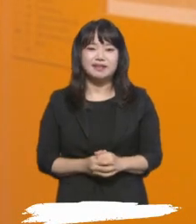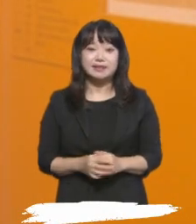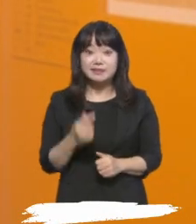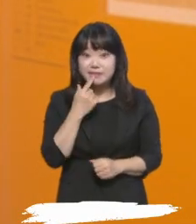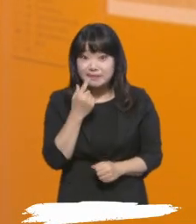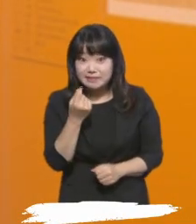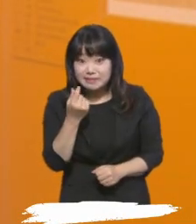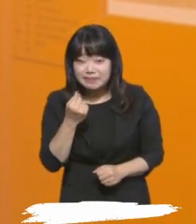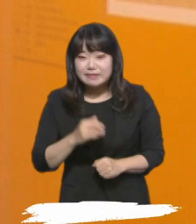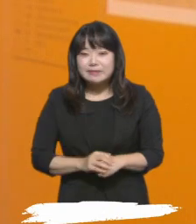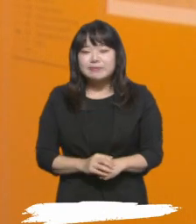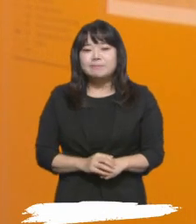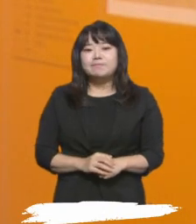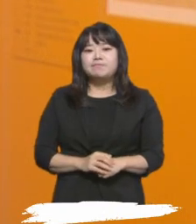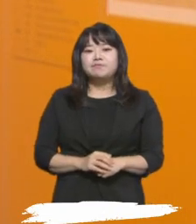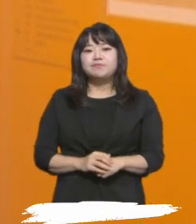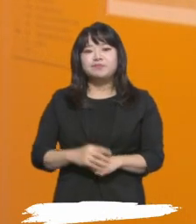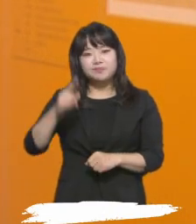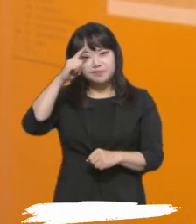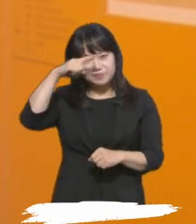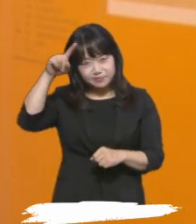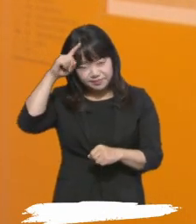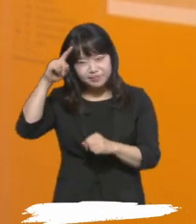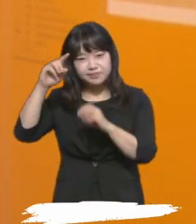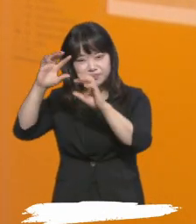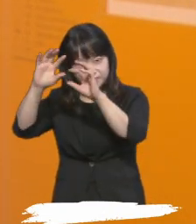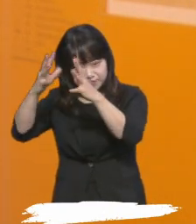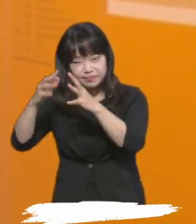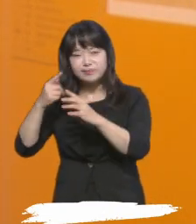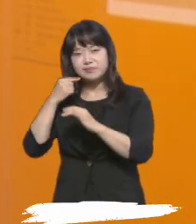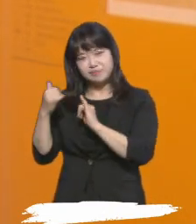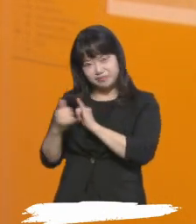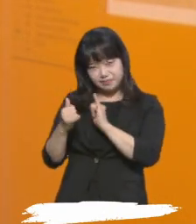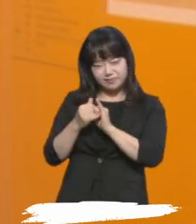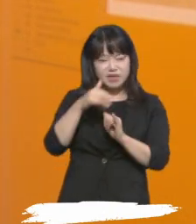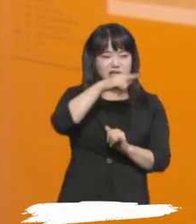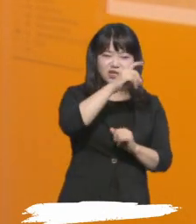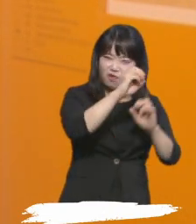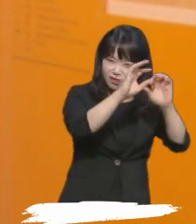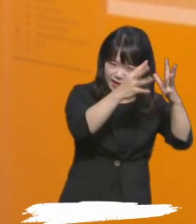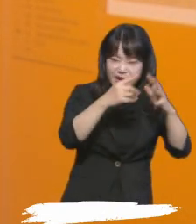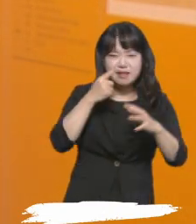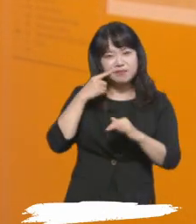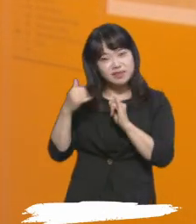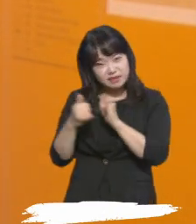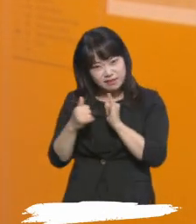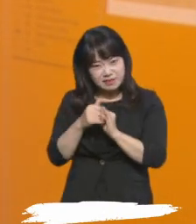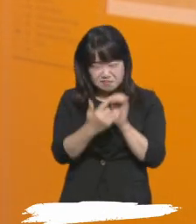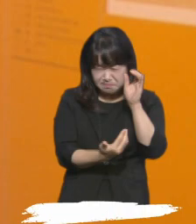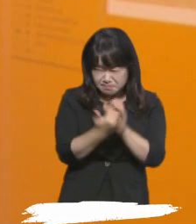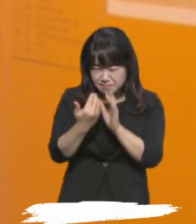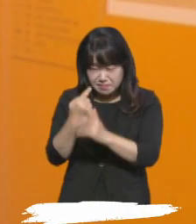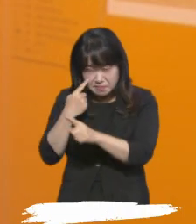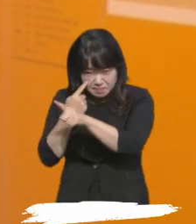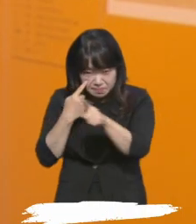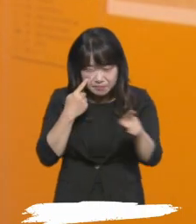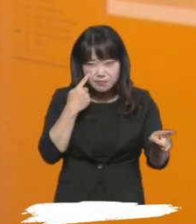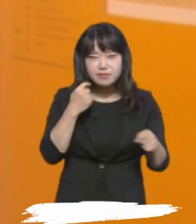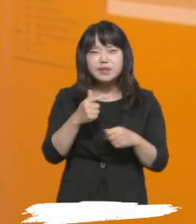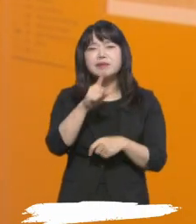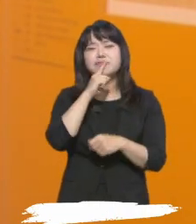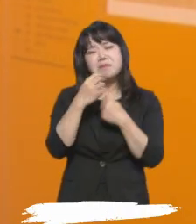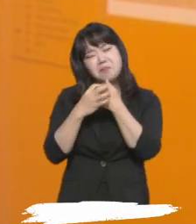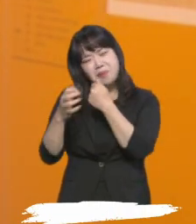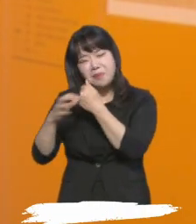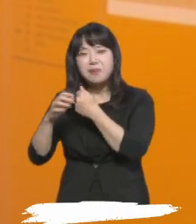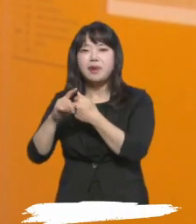사실은 이렇게 세밀한 청일전쟁의 전개 과정 그리고 당대에 이렇게 역사 왜곡이 이미 이루어지고 있었다라고